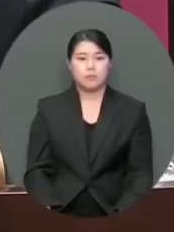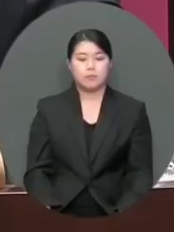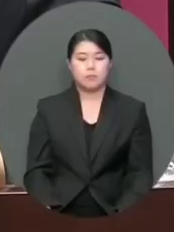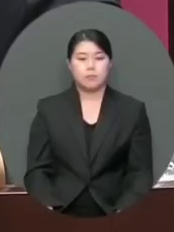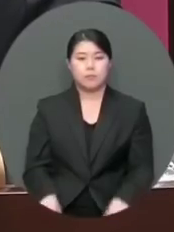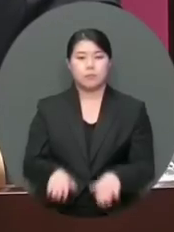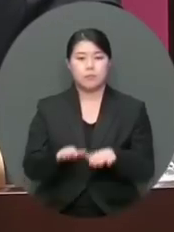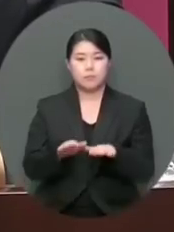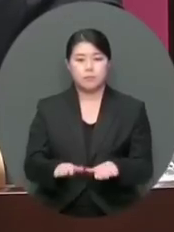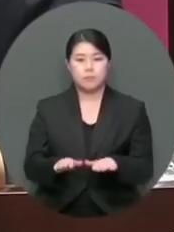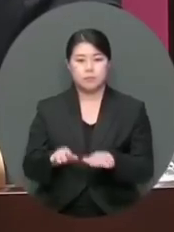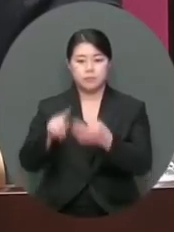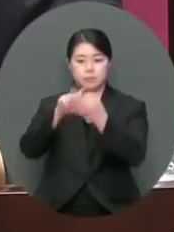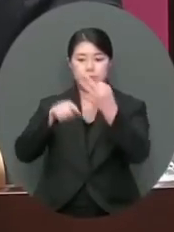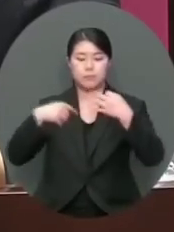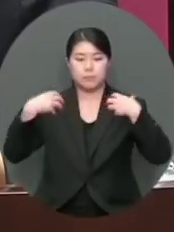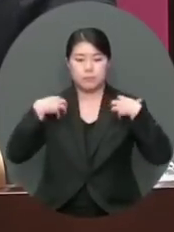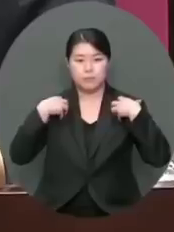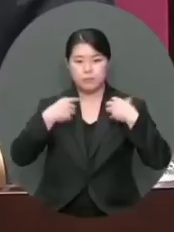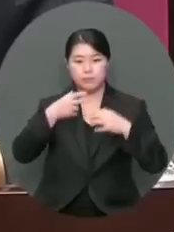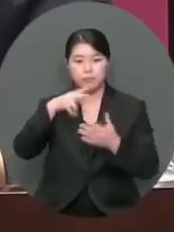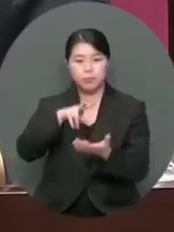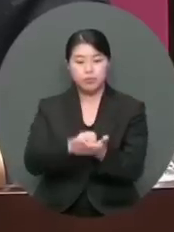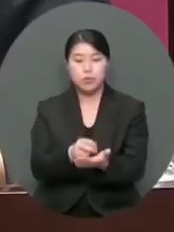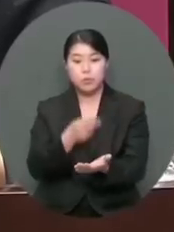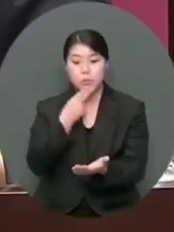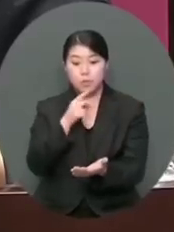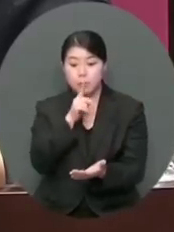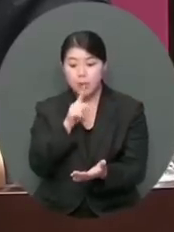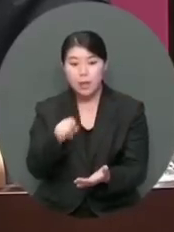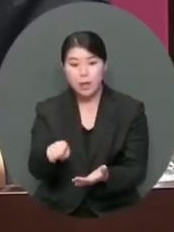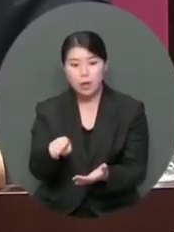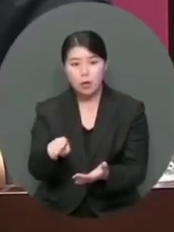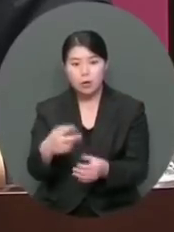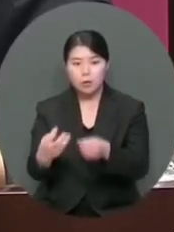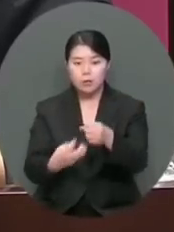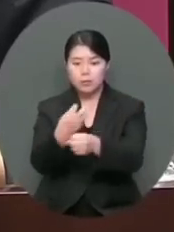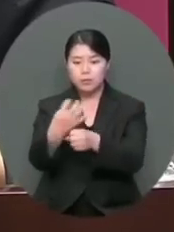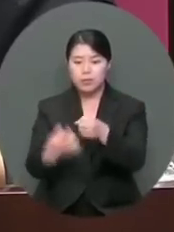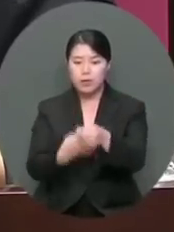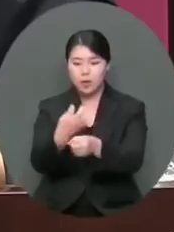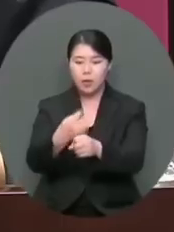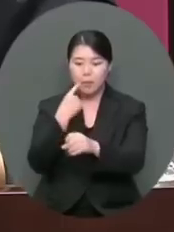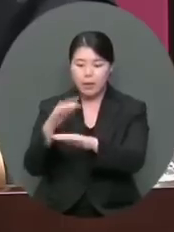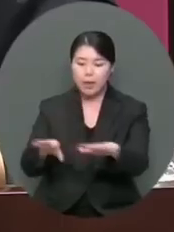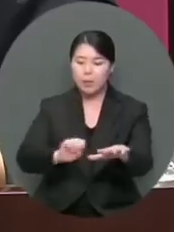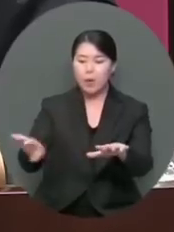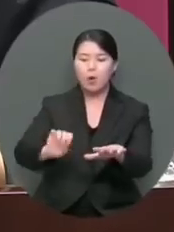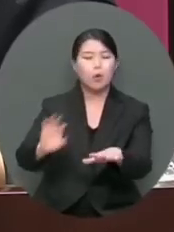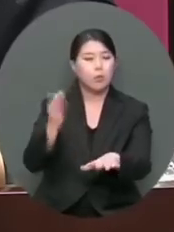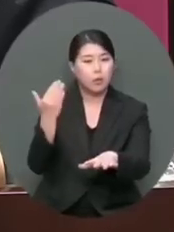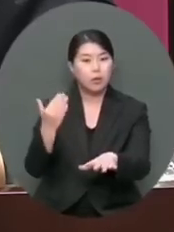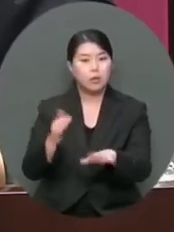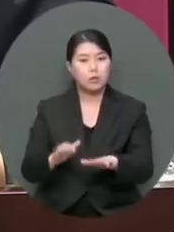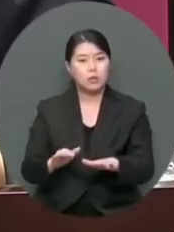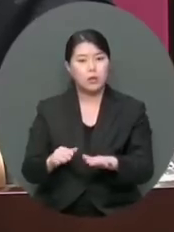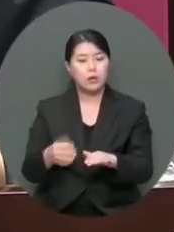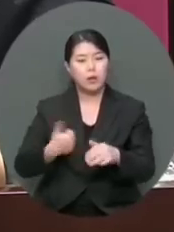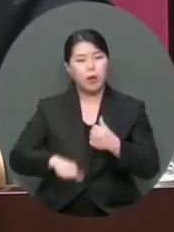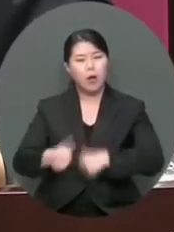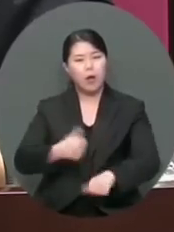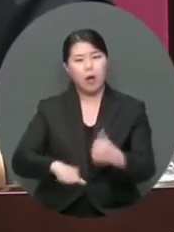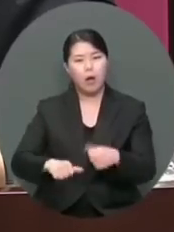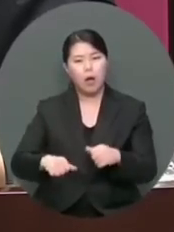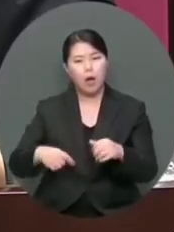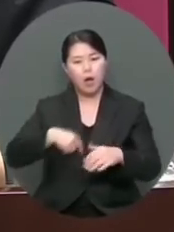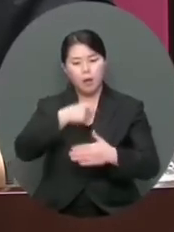지금 윤석열 정부가 문제없다고 하는 원전 오염수 3, 40년 동안 바다에 방류됩니다. 우리 다음 세대가 내부 피폭으로 건강에 문제가